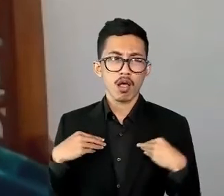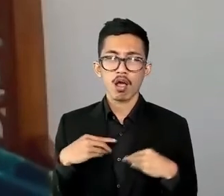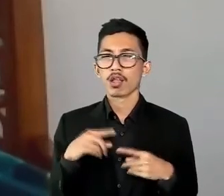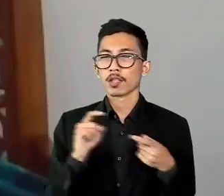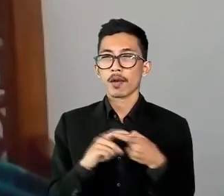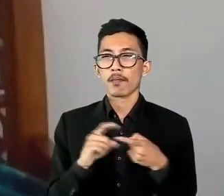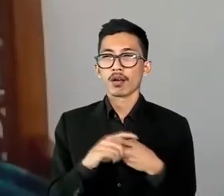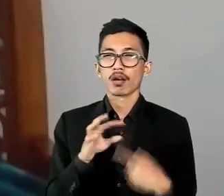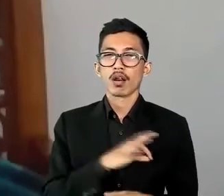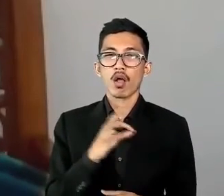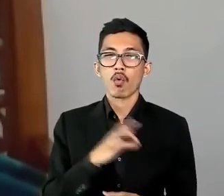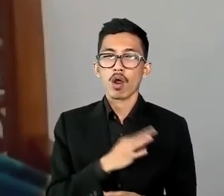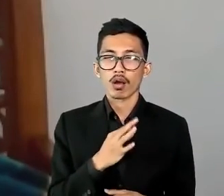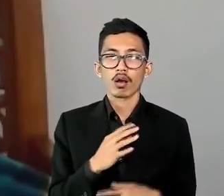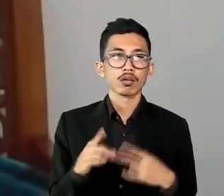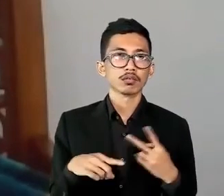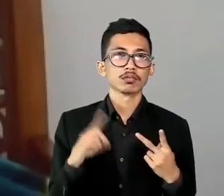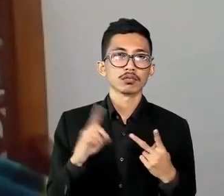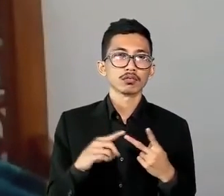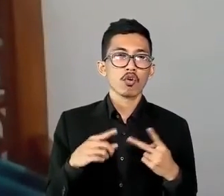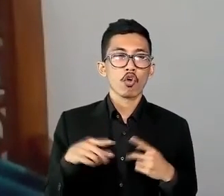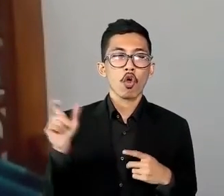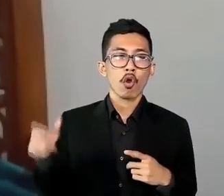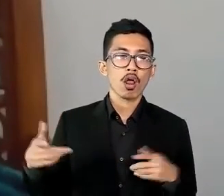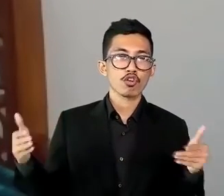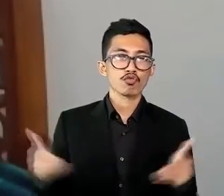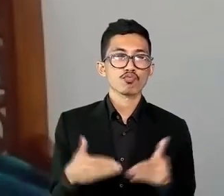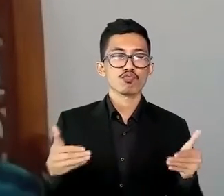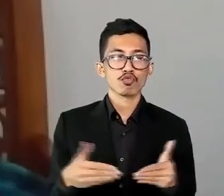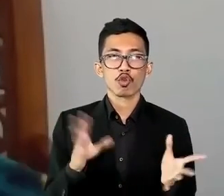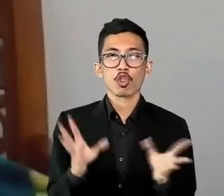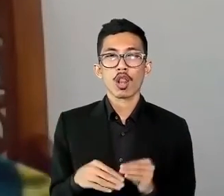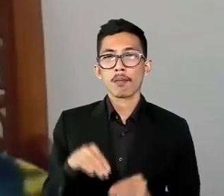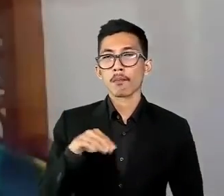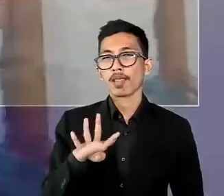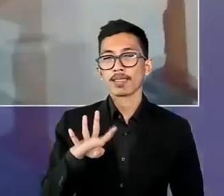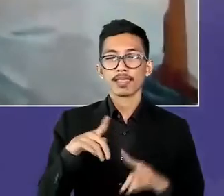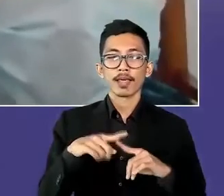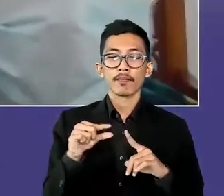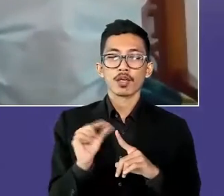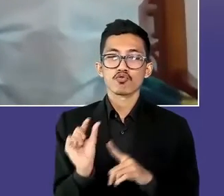relawan termasuk penggali kubur, 4 TPU kami siap. Demikian.